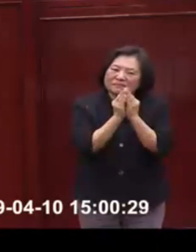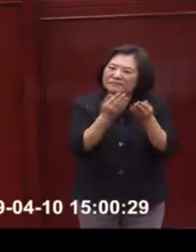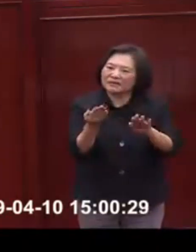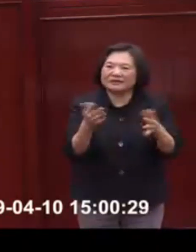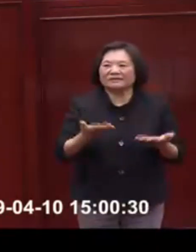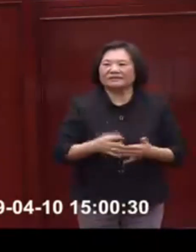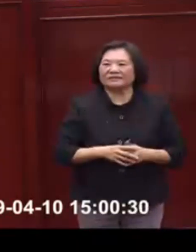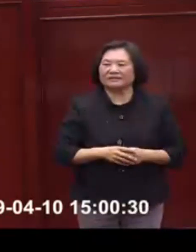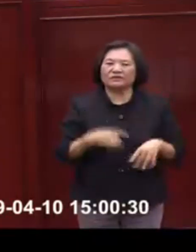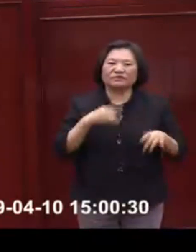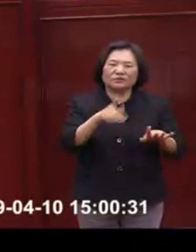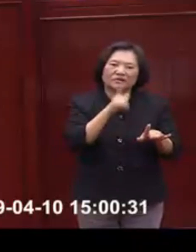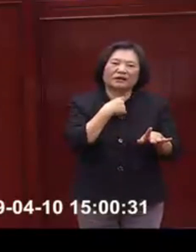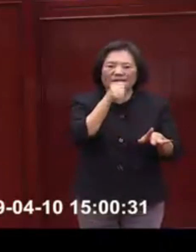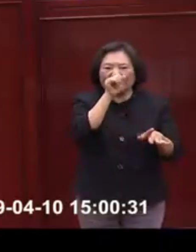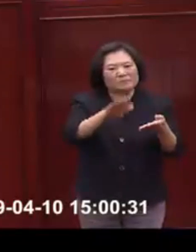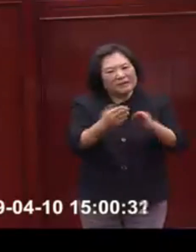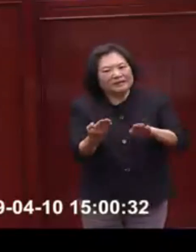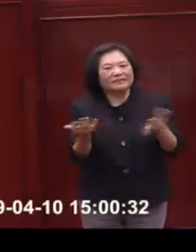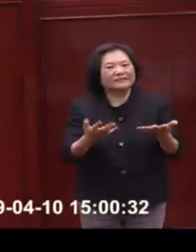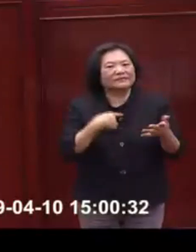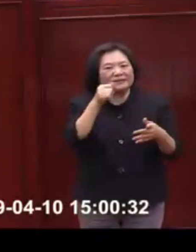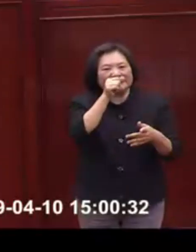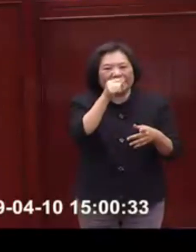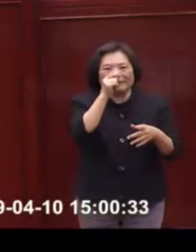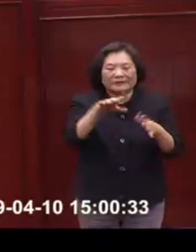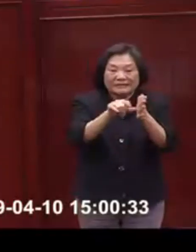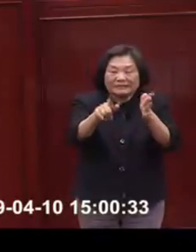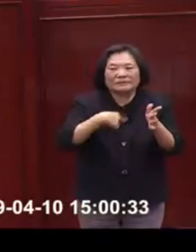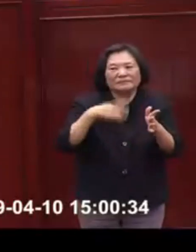法，就用叫法会，我就说啊，这个生命的事，我就不敢去干扰了。